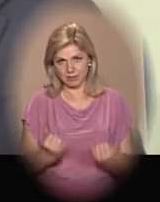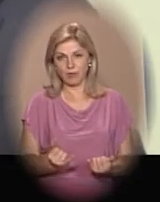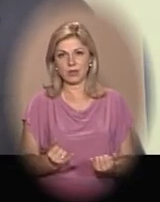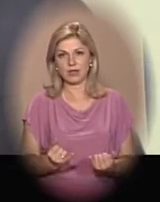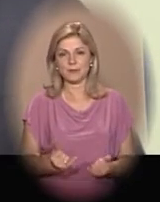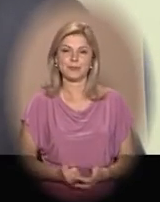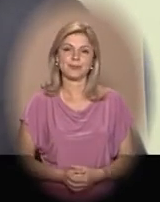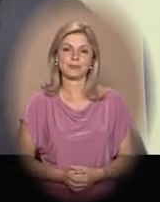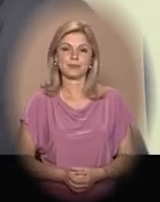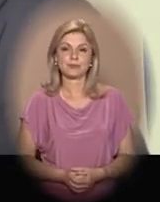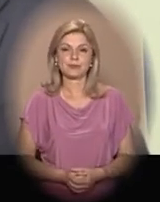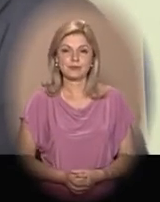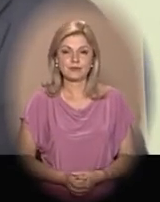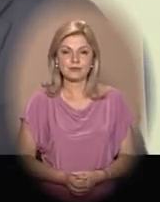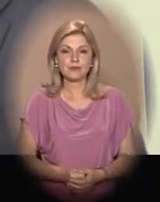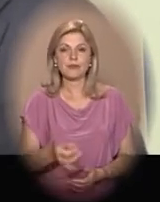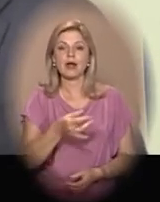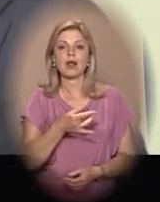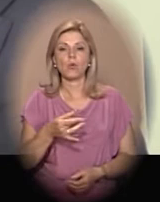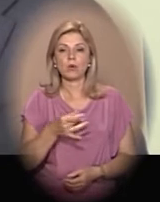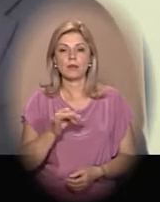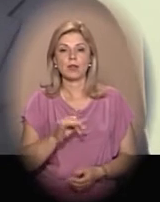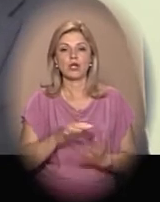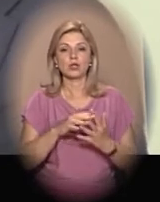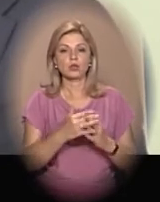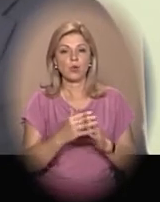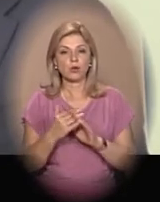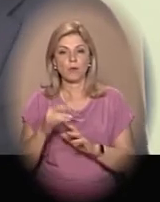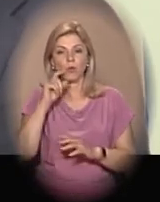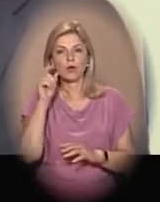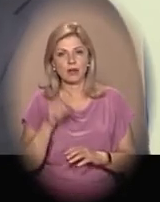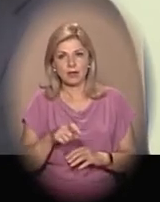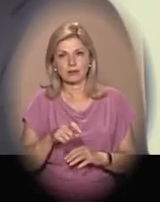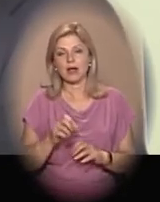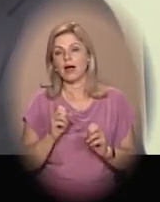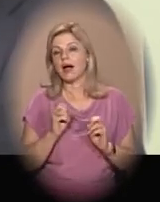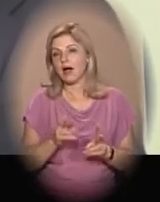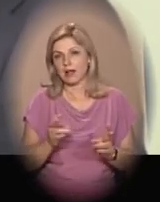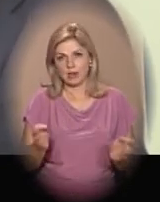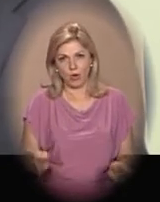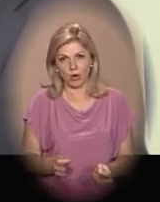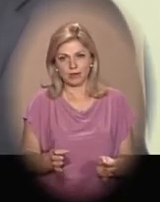районам і селам України, як ніколи.